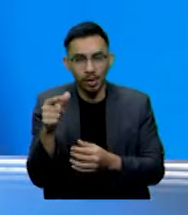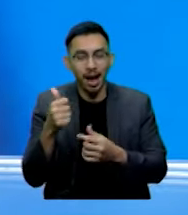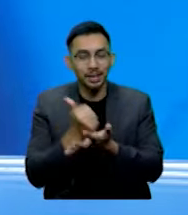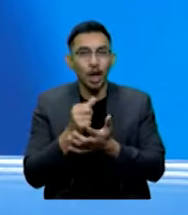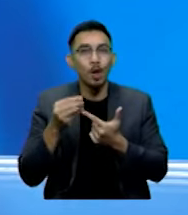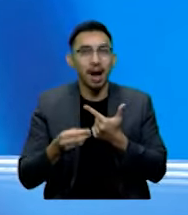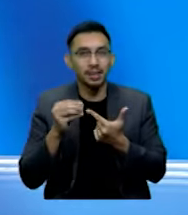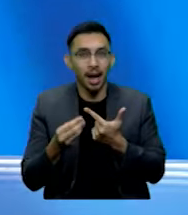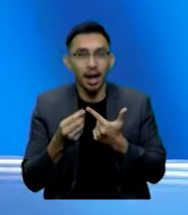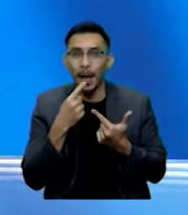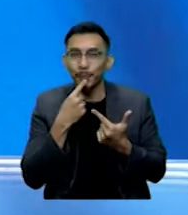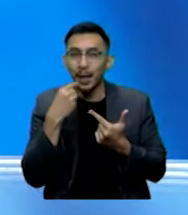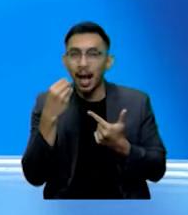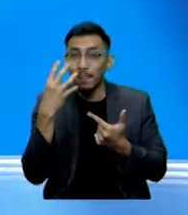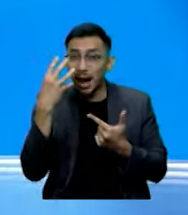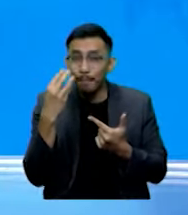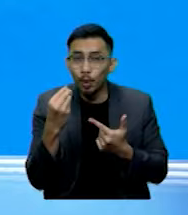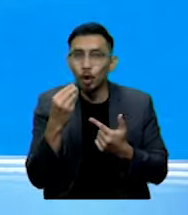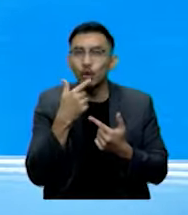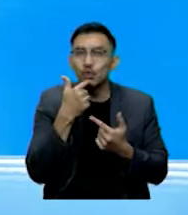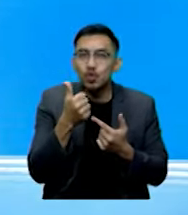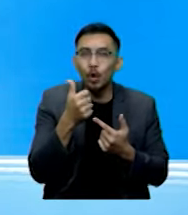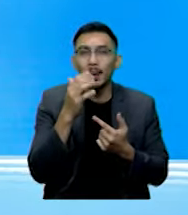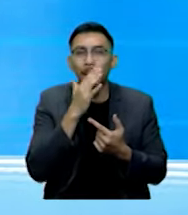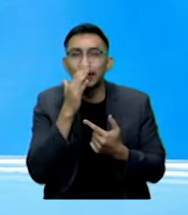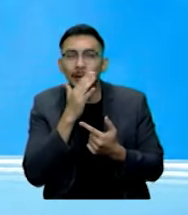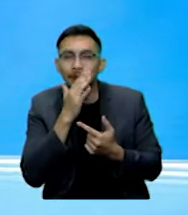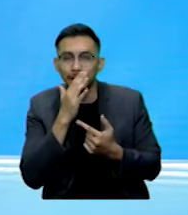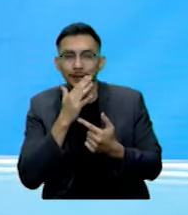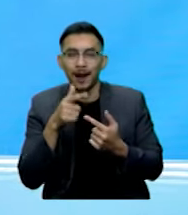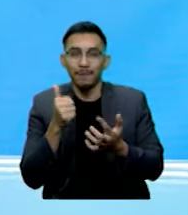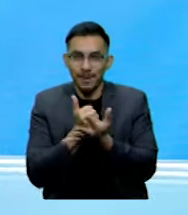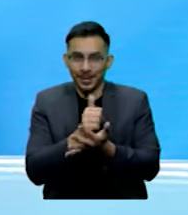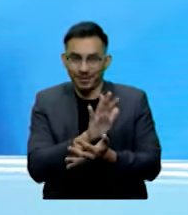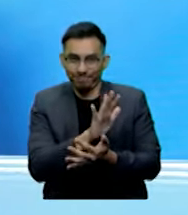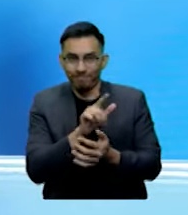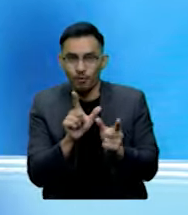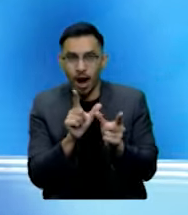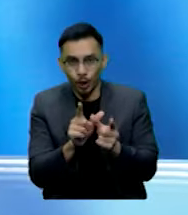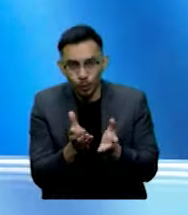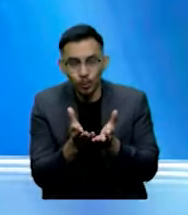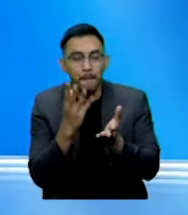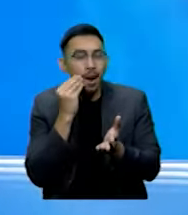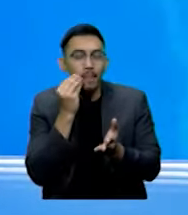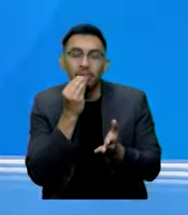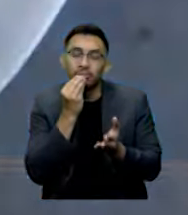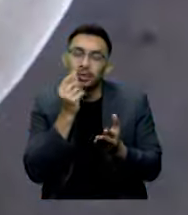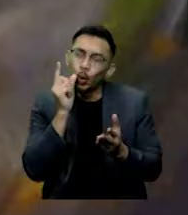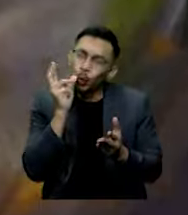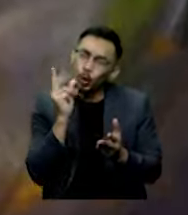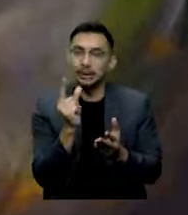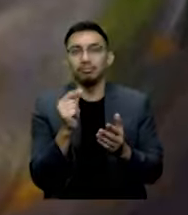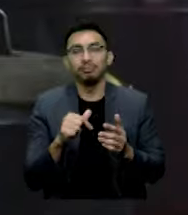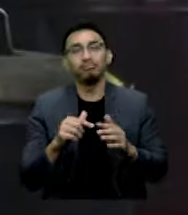ayam kampung yang gurih dan pedas dengan pemandangan alam kaki Gunung Semeru, warung makan ini menyuguhkan pengalaman kuliner yang unik.